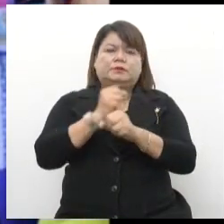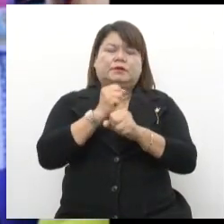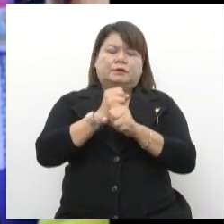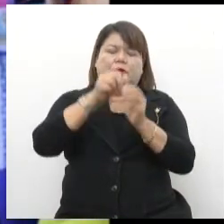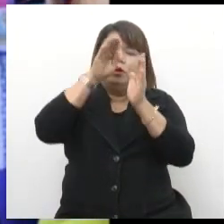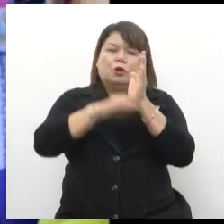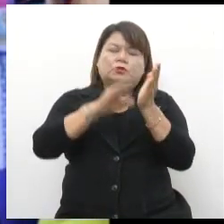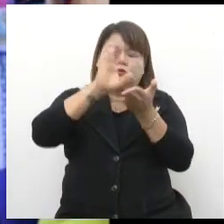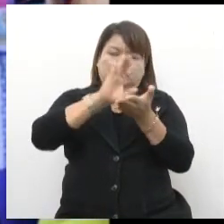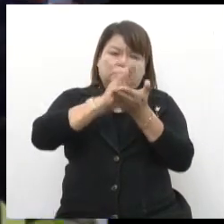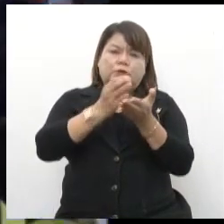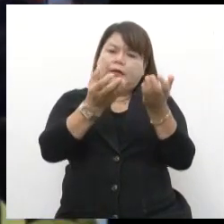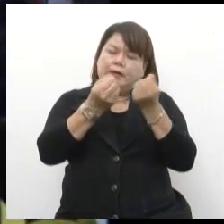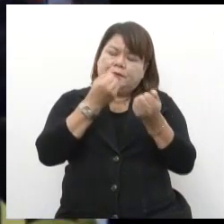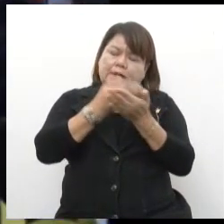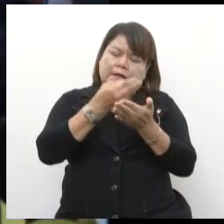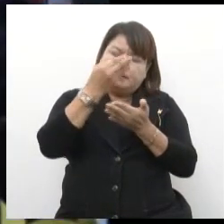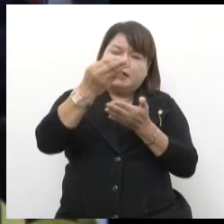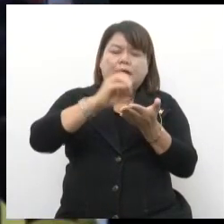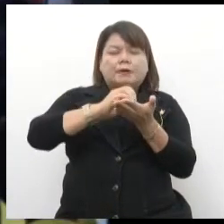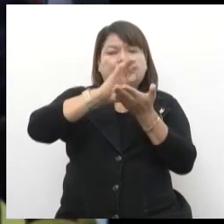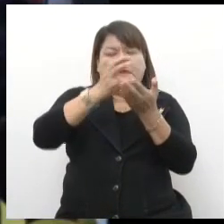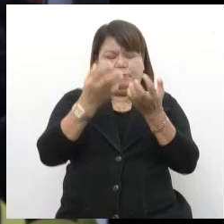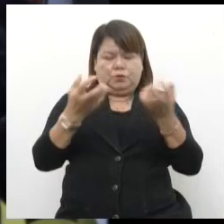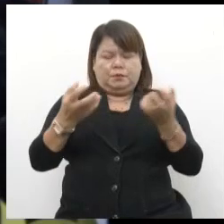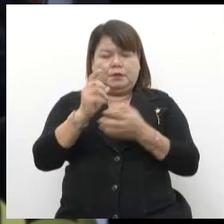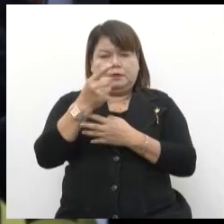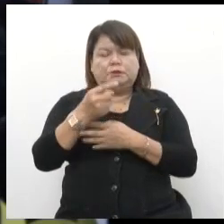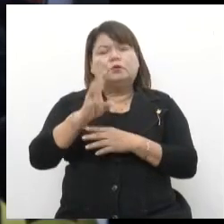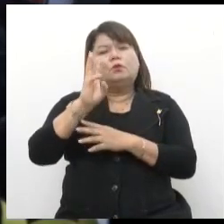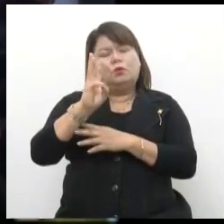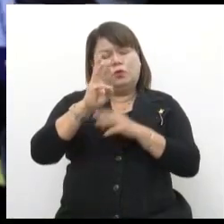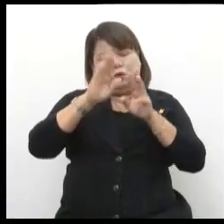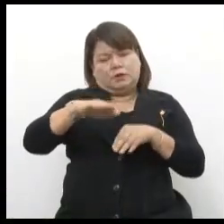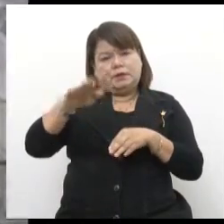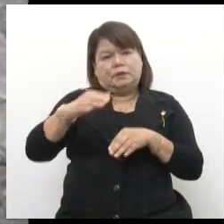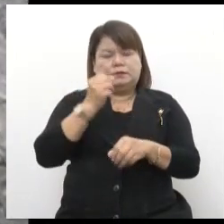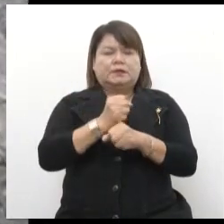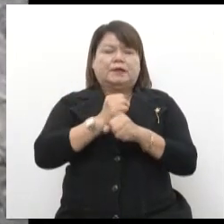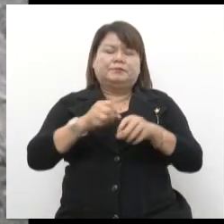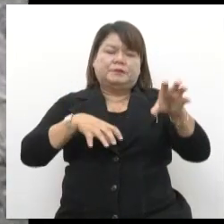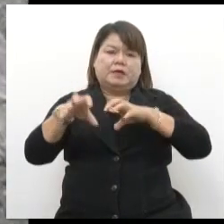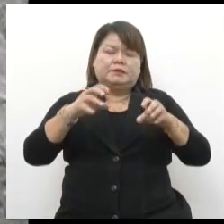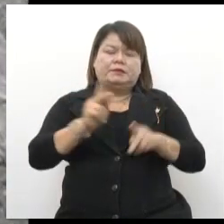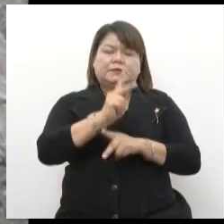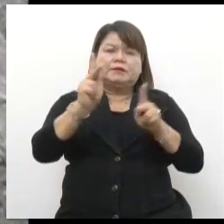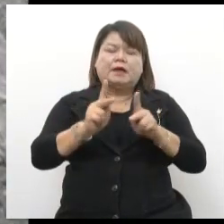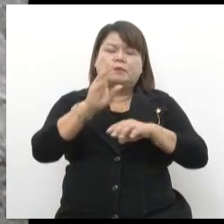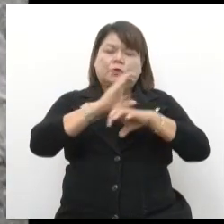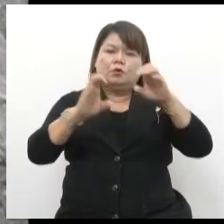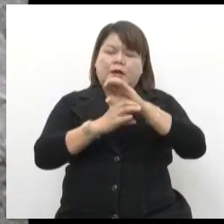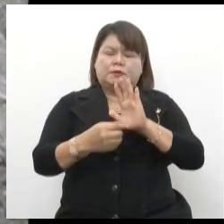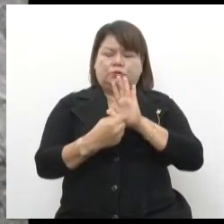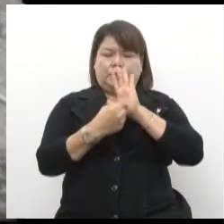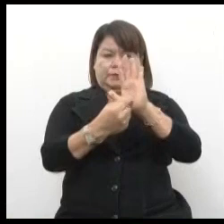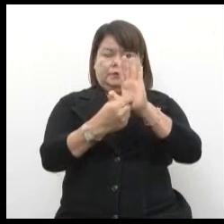รายรับรายจ่ายกำไรผลผลิต 6.นักเรียนลงมือจัดกิจกรรมโครงงานที่ตนเองเสนอโ